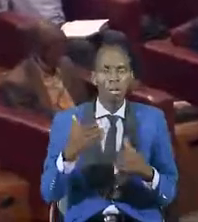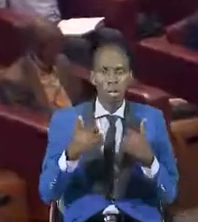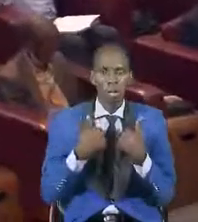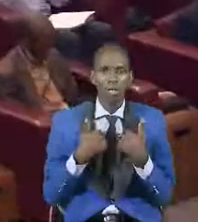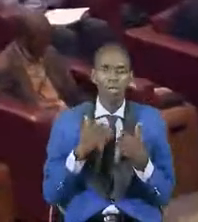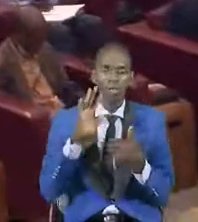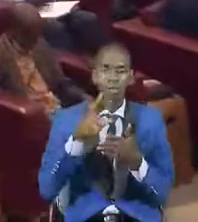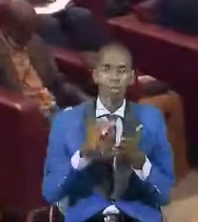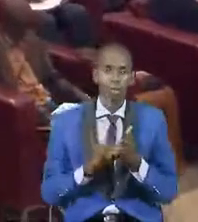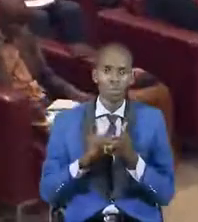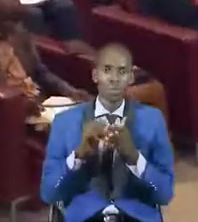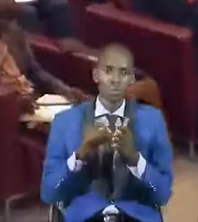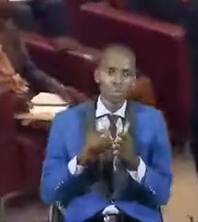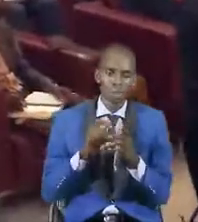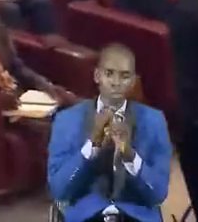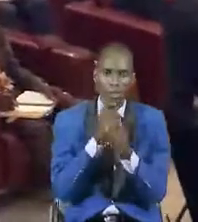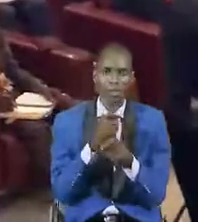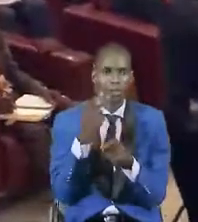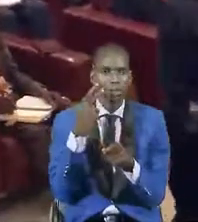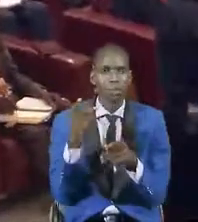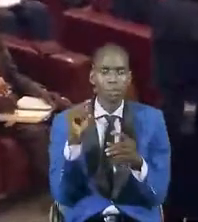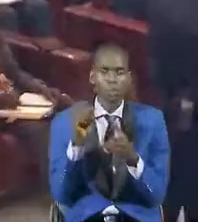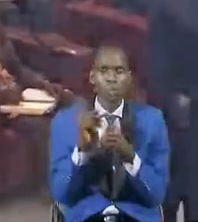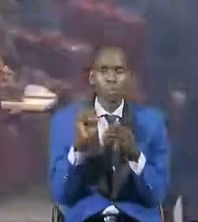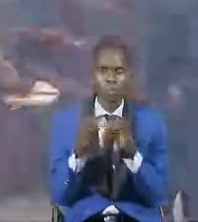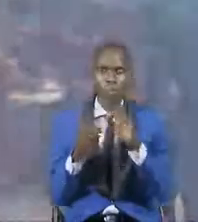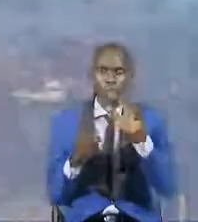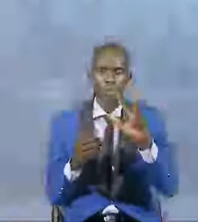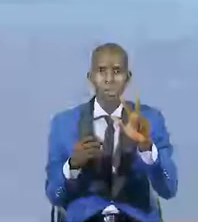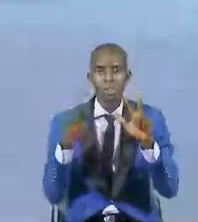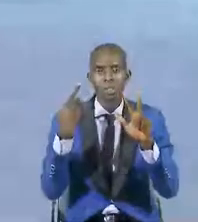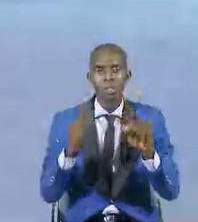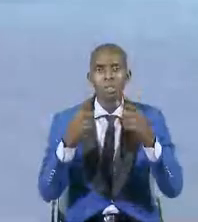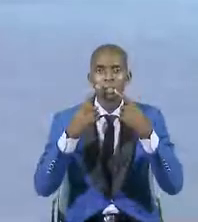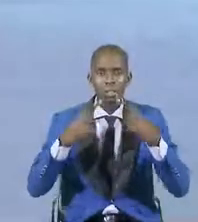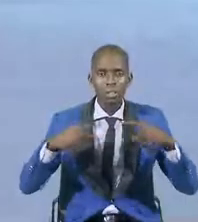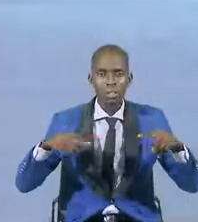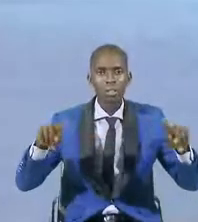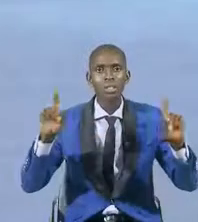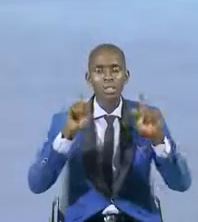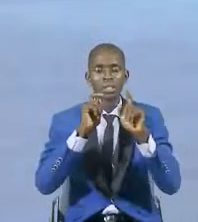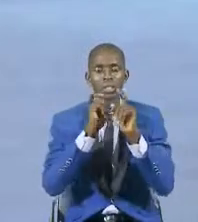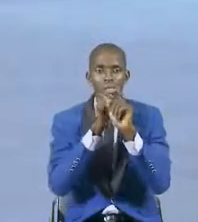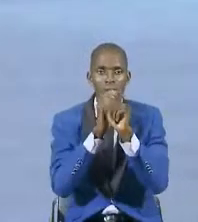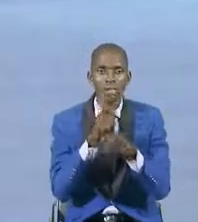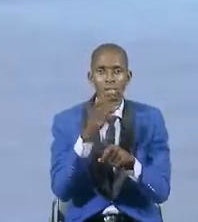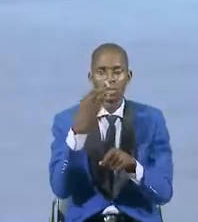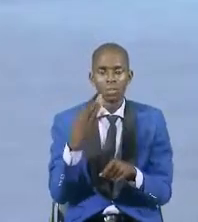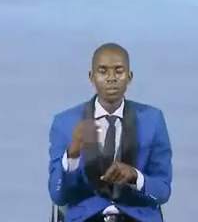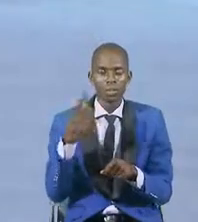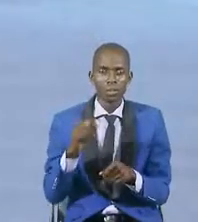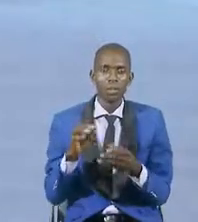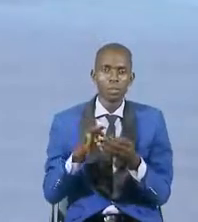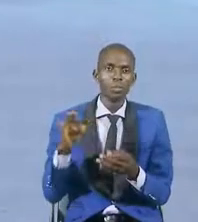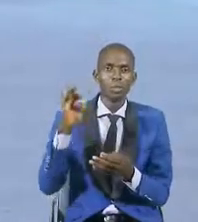nous allons à la troisième partie qui est ici, les dons de